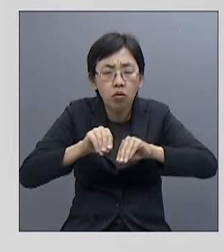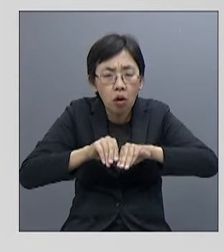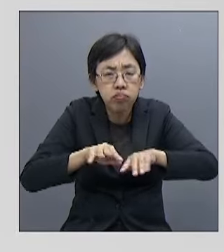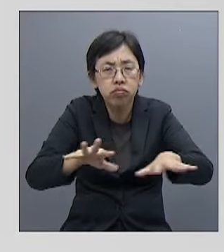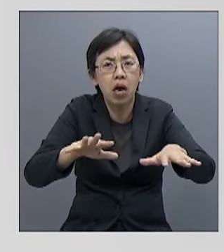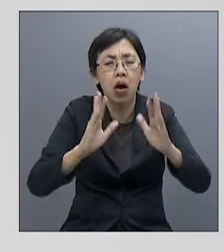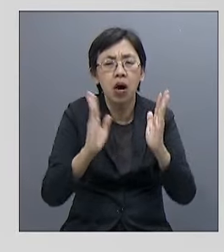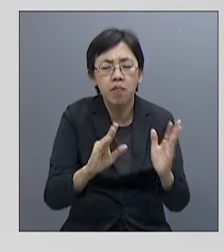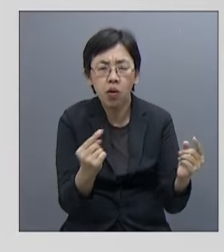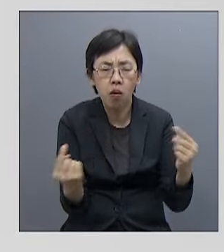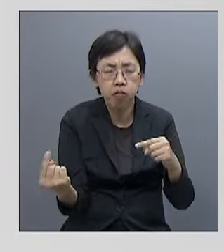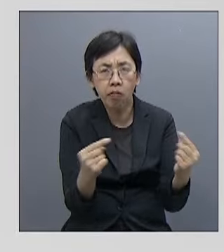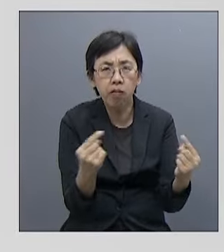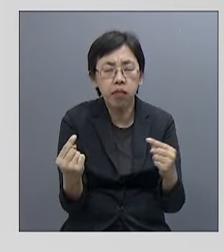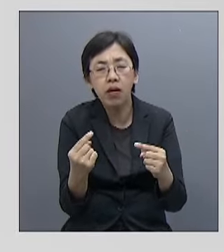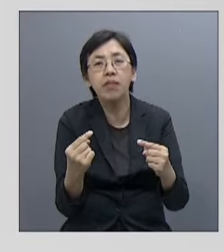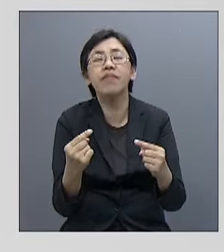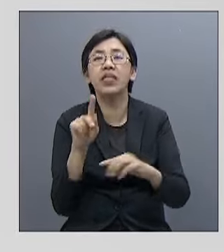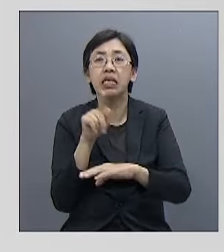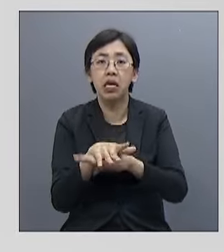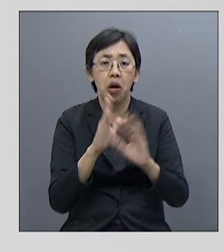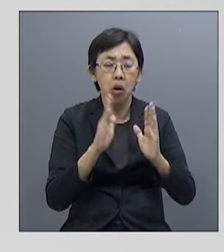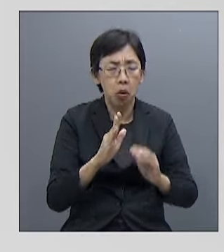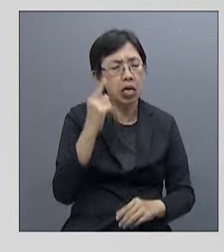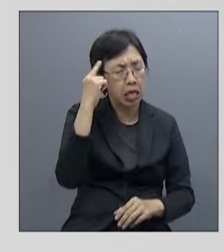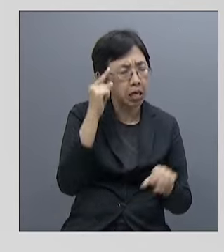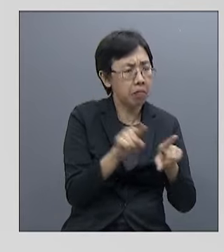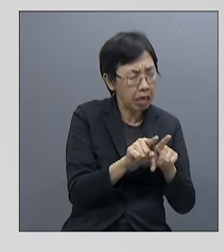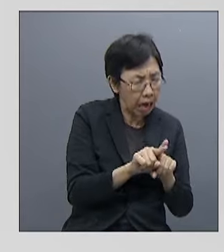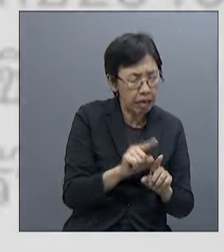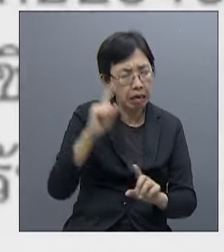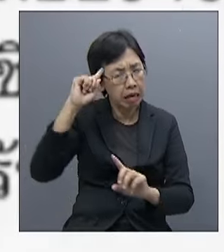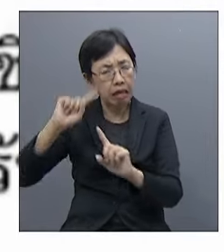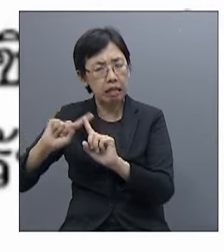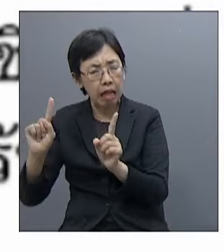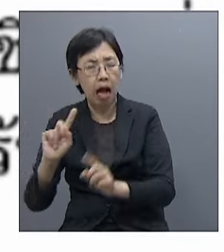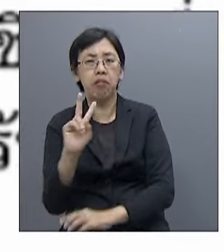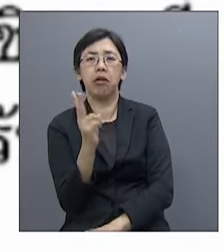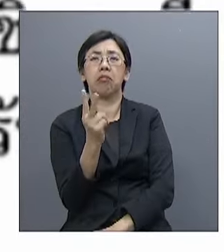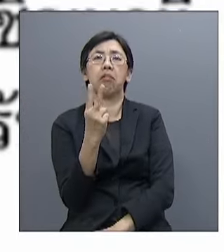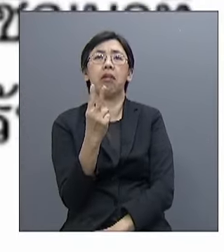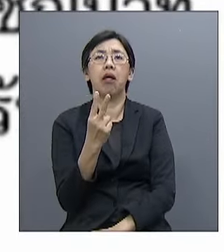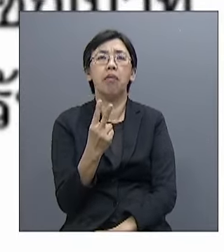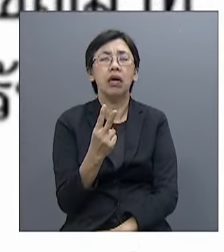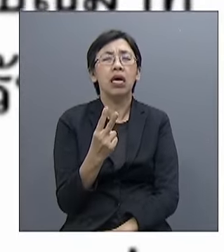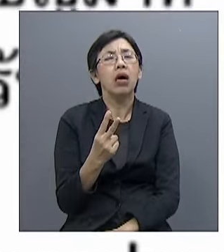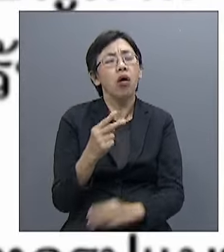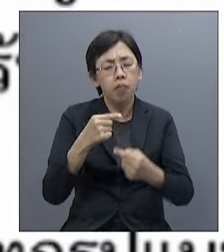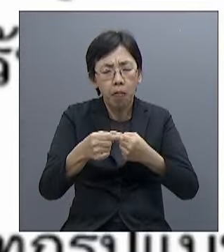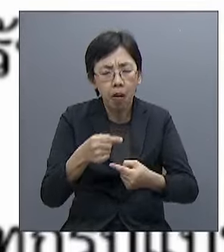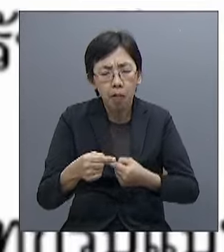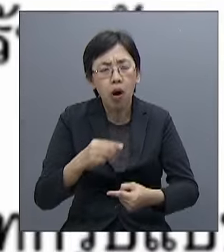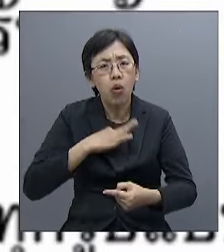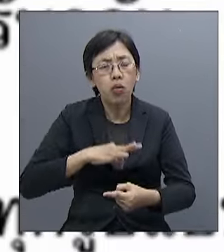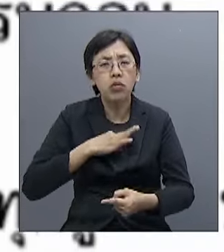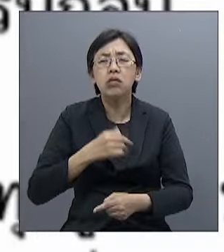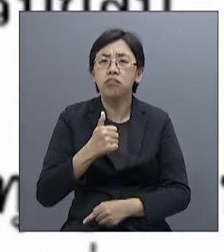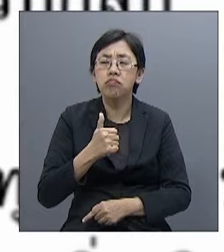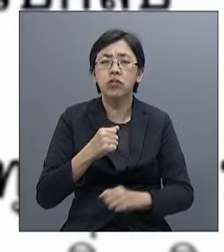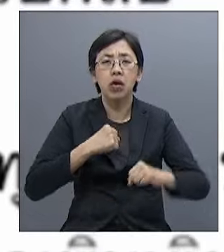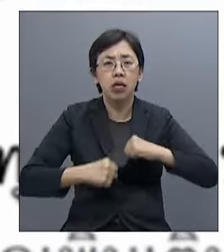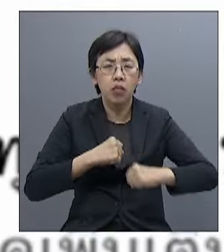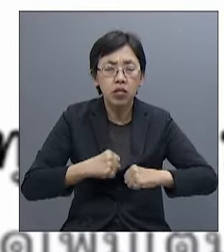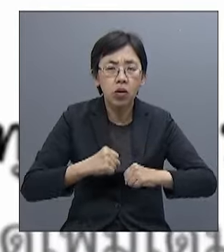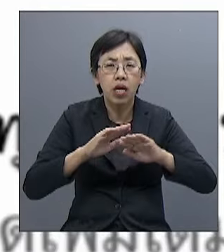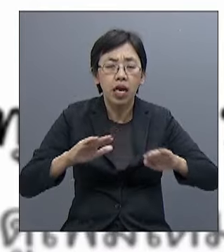ถกเถียงกันใหญ่โตในโลกโซเชียลทั้งเห็นด้วยไม่เห็นด้วยแต่ถ้าไปดูในข้อความส่วนใหญ่ออกมาในทางที่เห็นด้วยนะคะเยาวชนและ